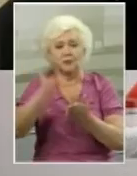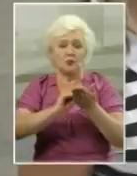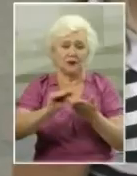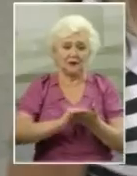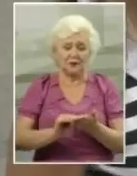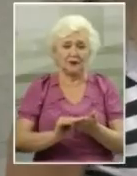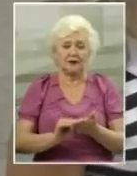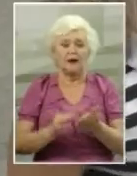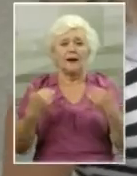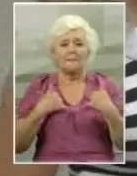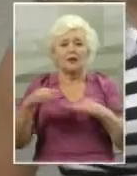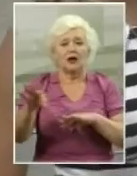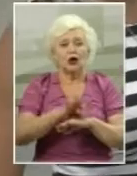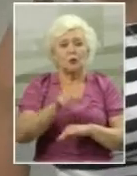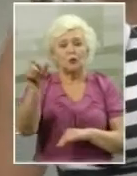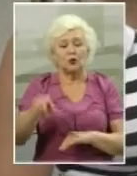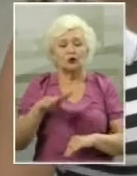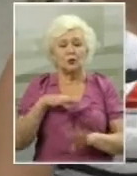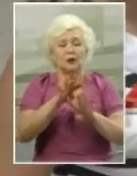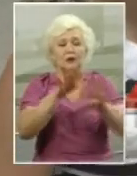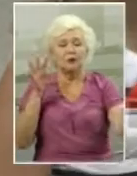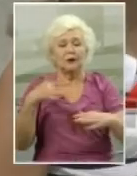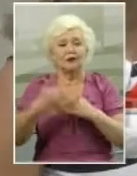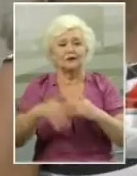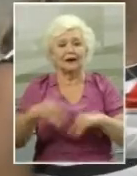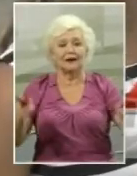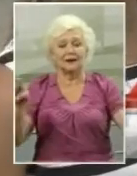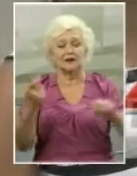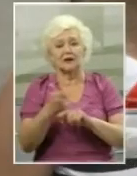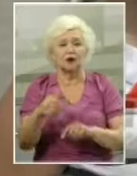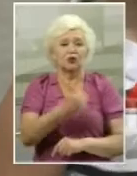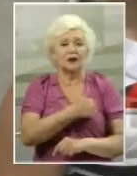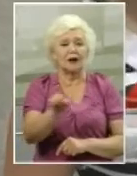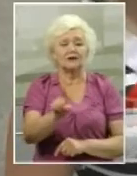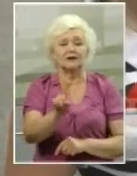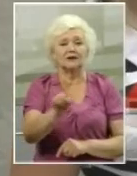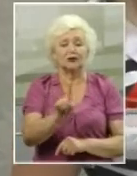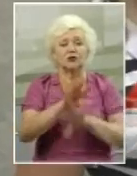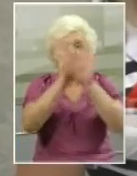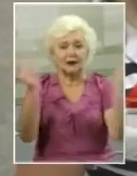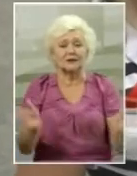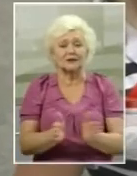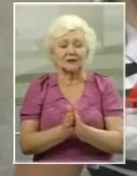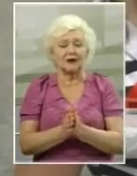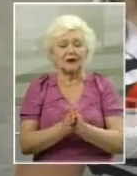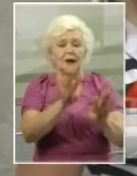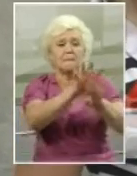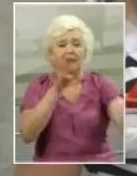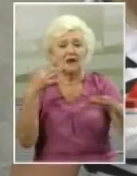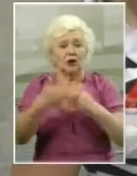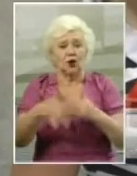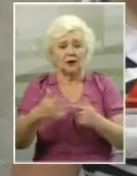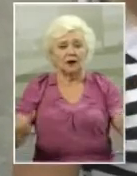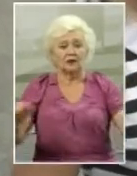записали. Мій чоловік був у батальйоні Херсон. Ми дуже хотіли, щоб взагалі батальйон Херсон був